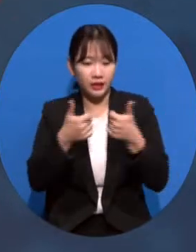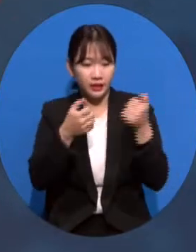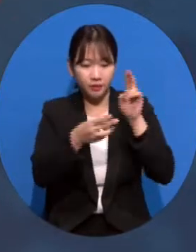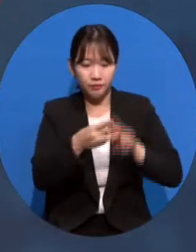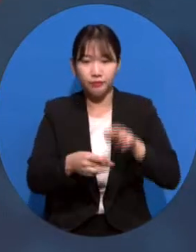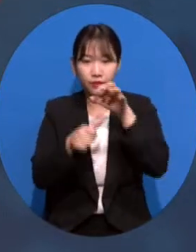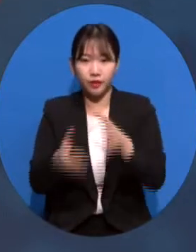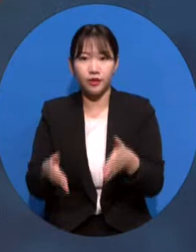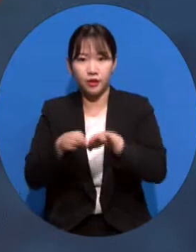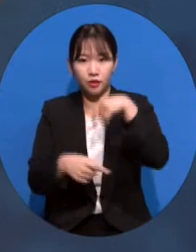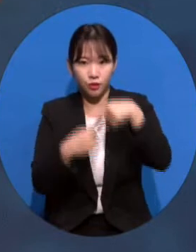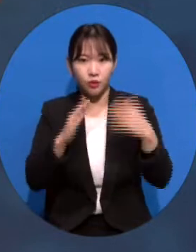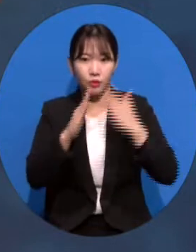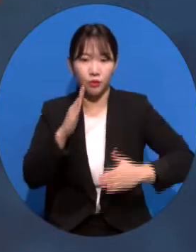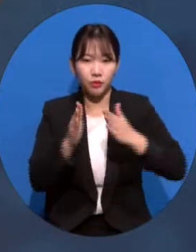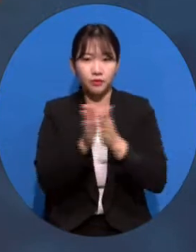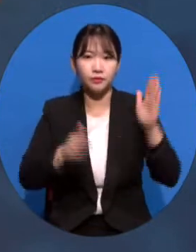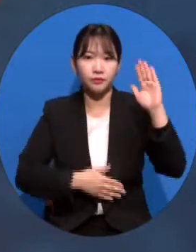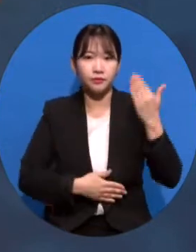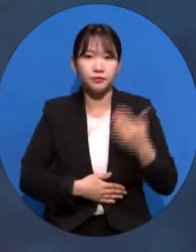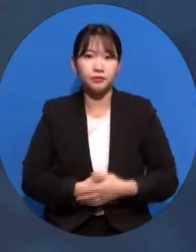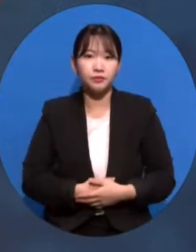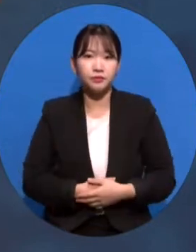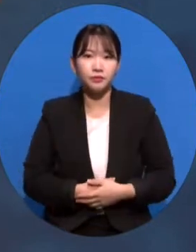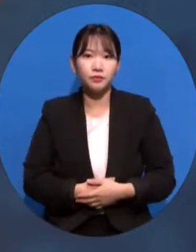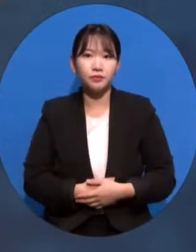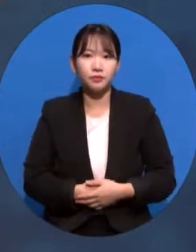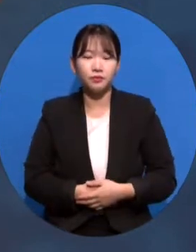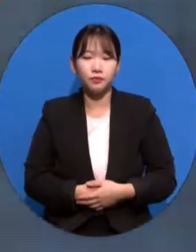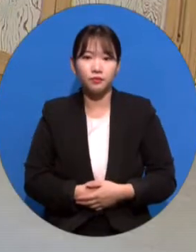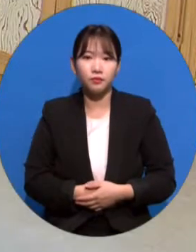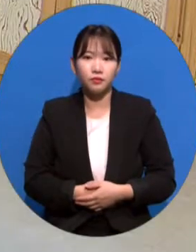상담센터와 격리시설 운영도 본격 시작됐습니다. 김한수 기자가 취재했습니다.